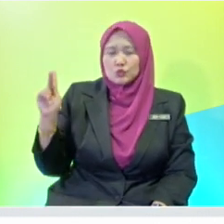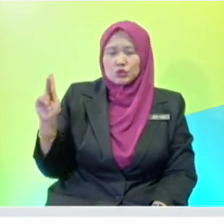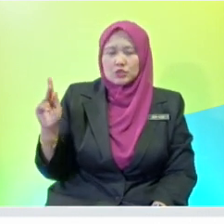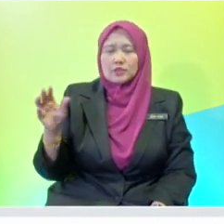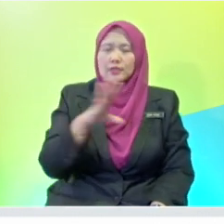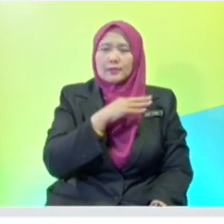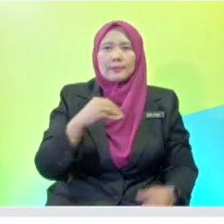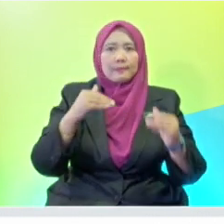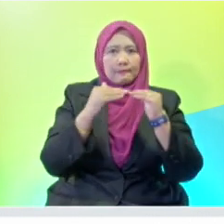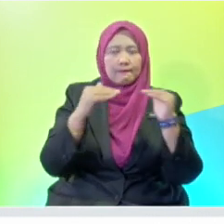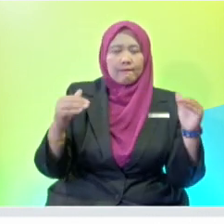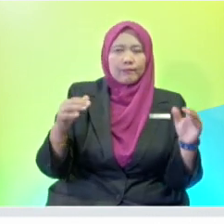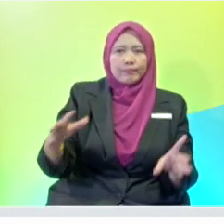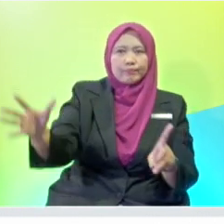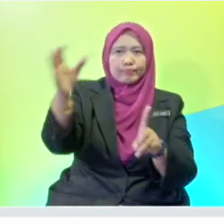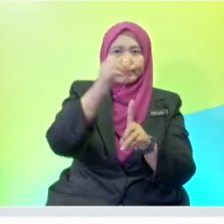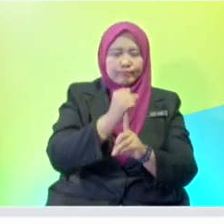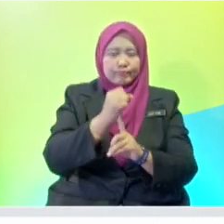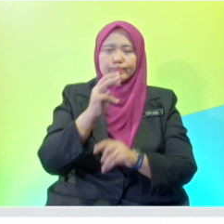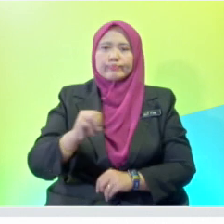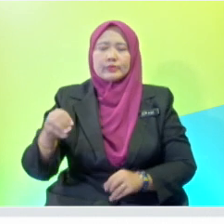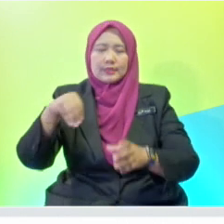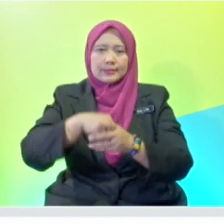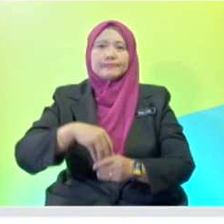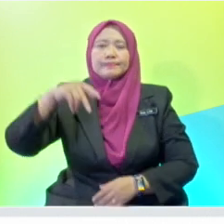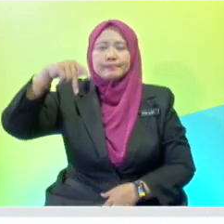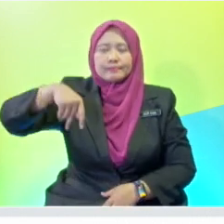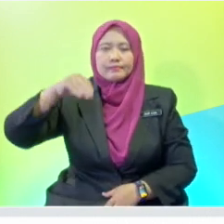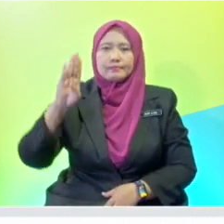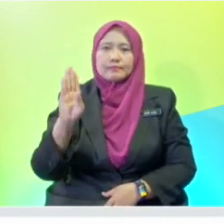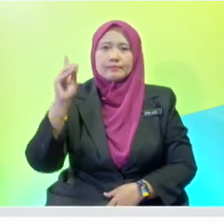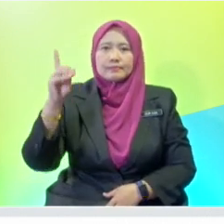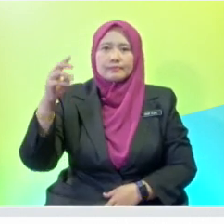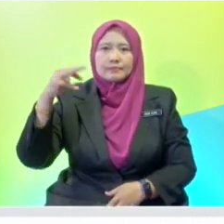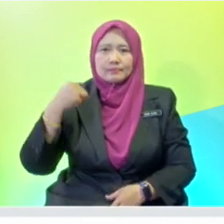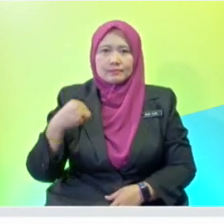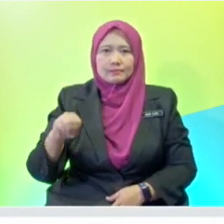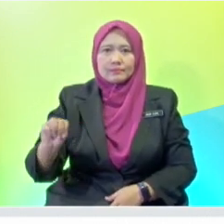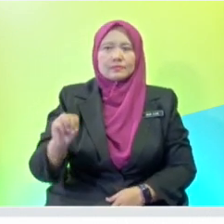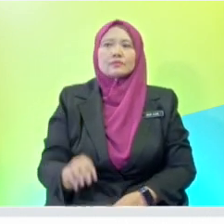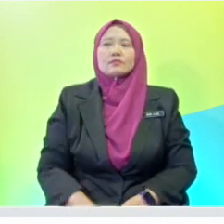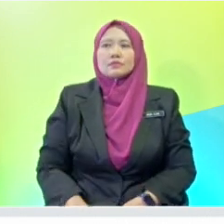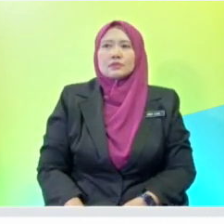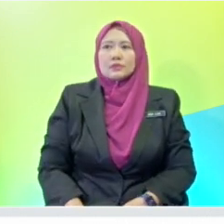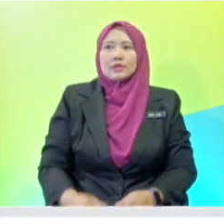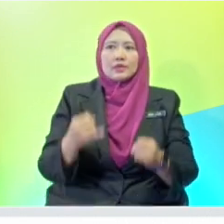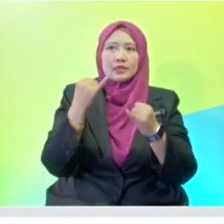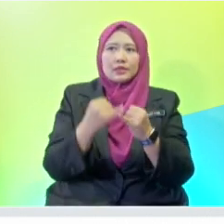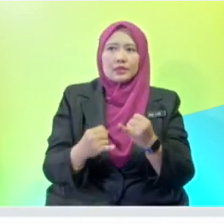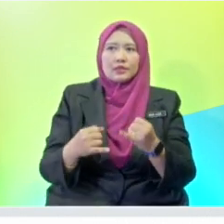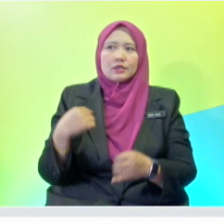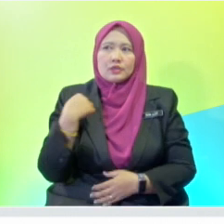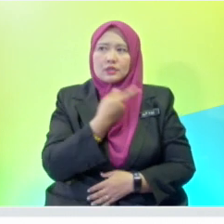pencapaian murid-murid dalam PBB mereka ya dan untuk pencak silat yang terakhir kita